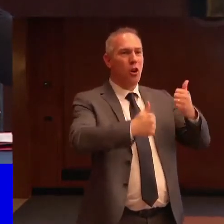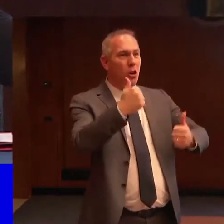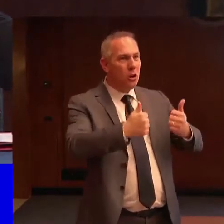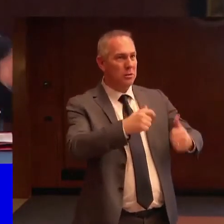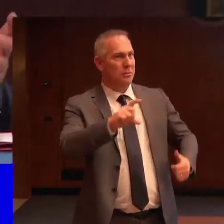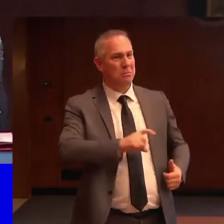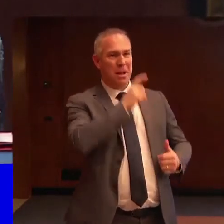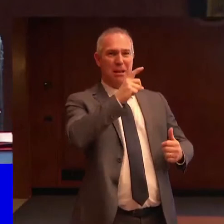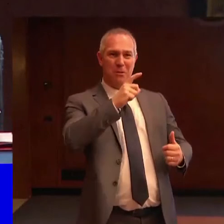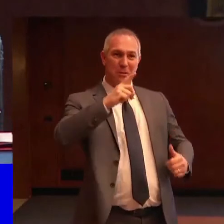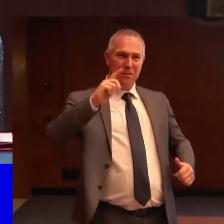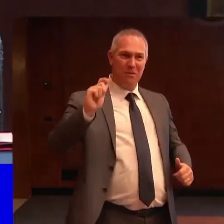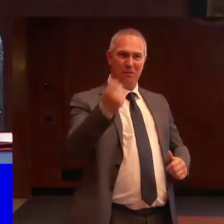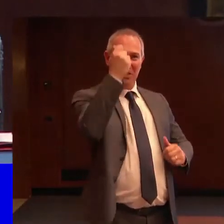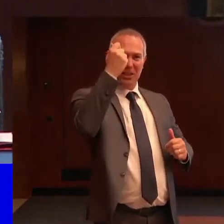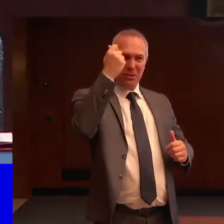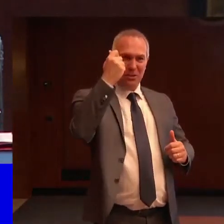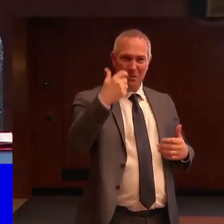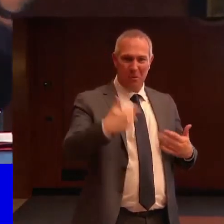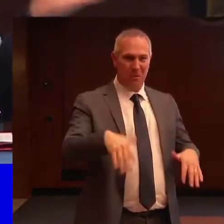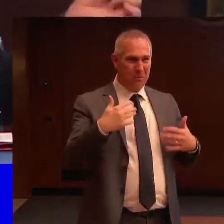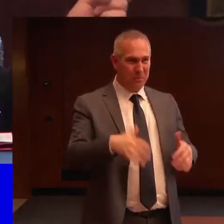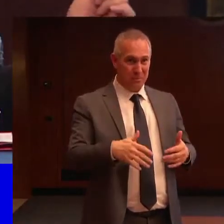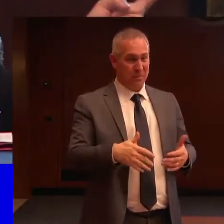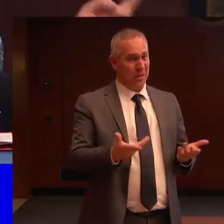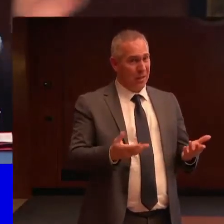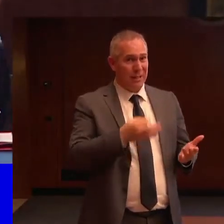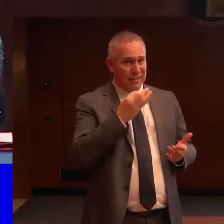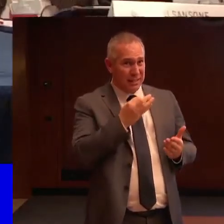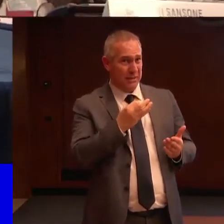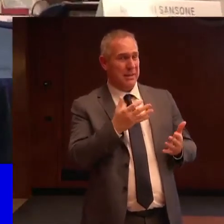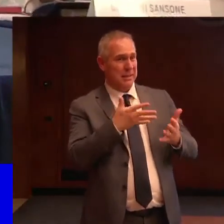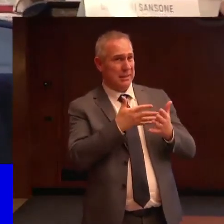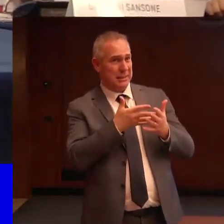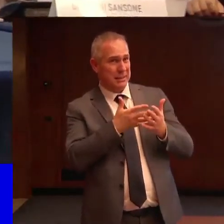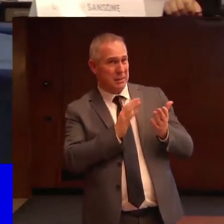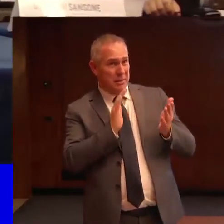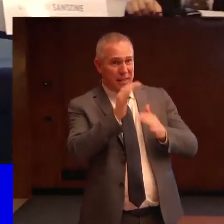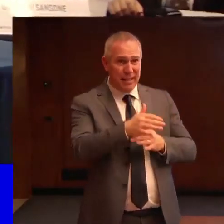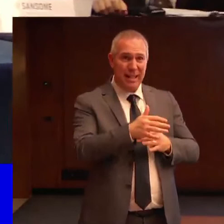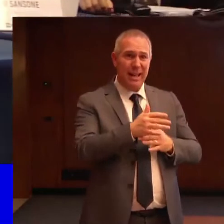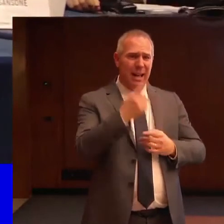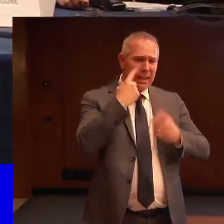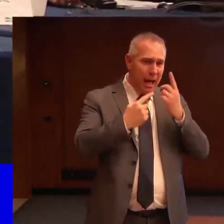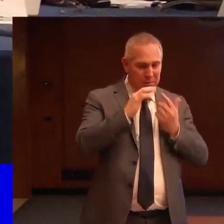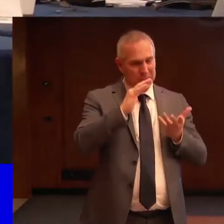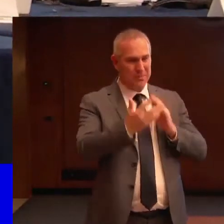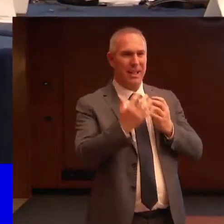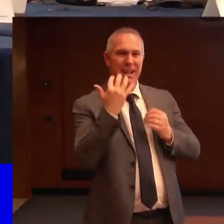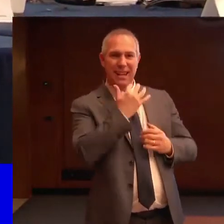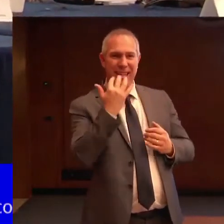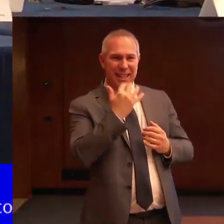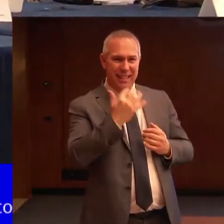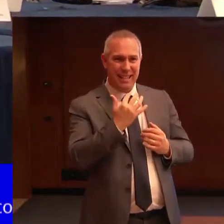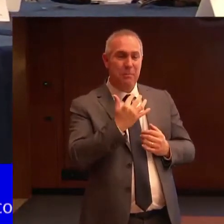d'oro. Per cui anche questo è un crinale estremamente difficile, per questo dalle lacrime alle risate, ridere, ma ridere come,